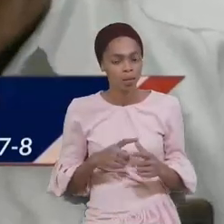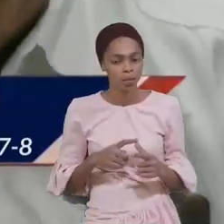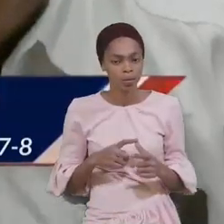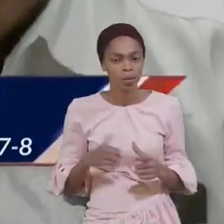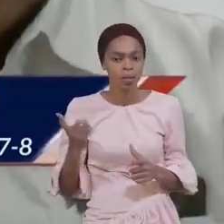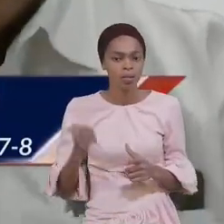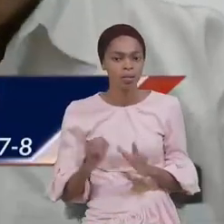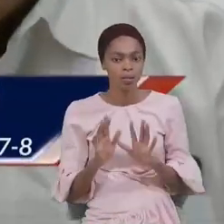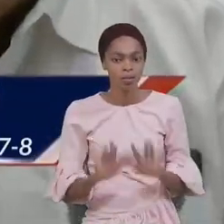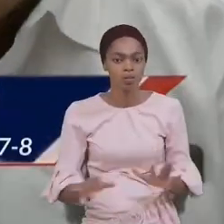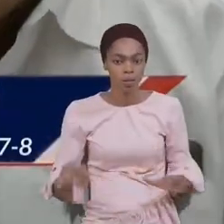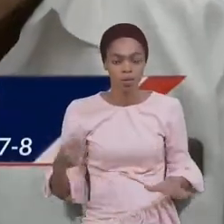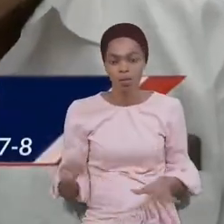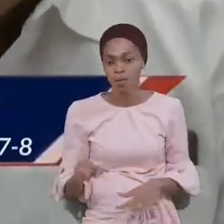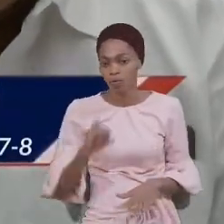Les fils de Juda